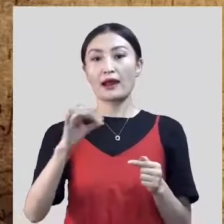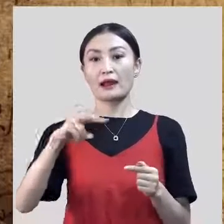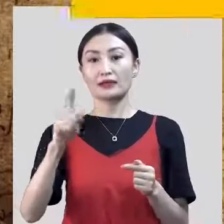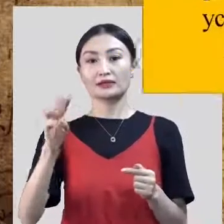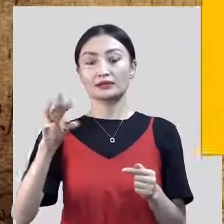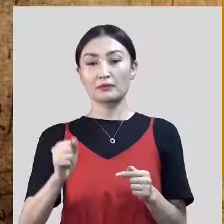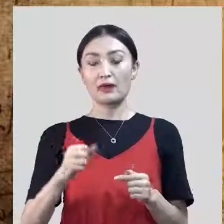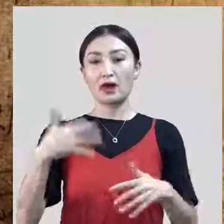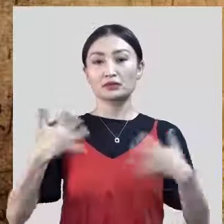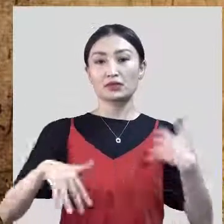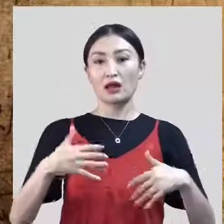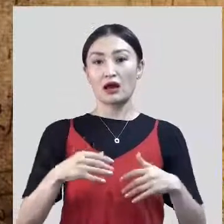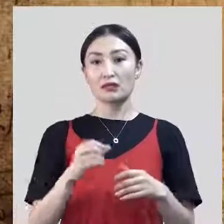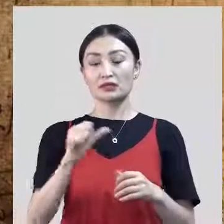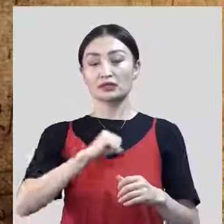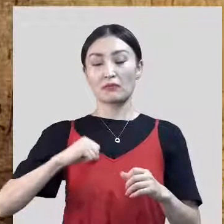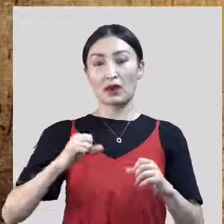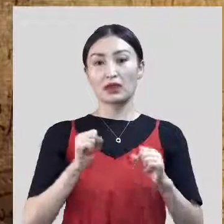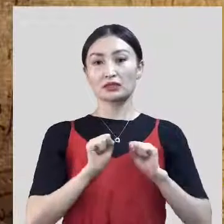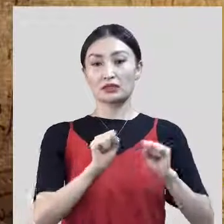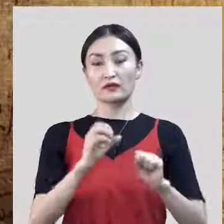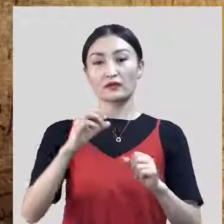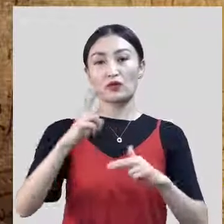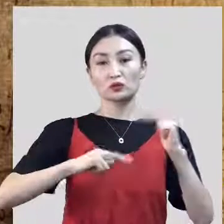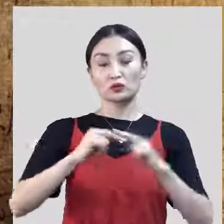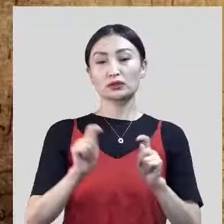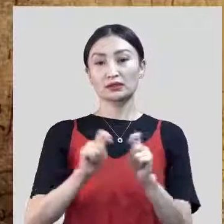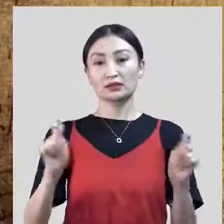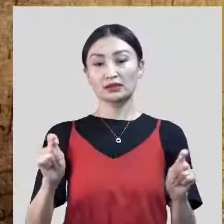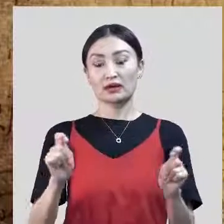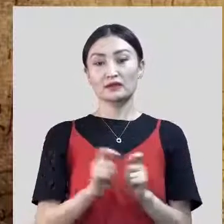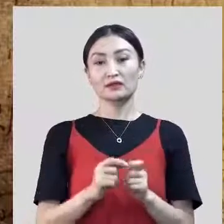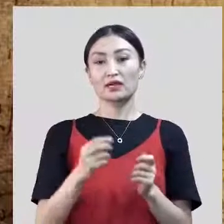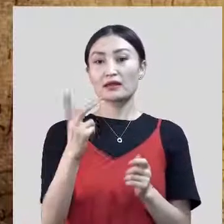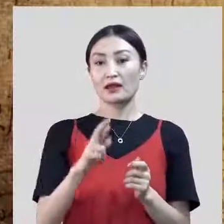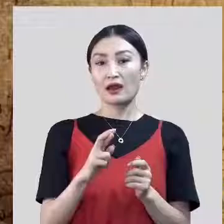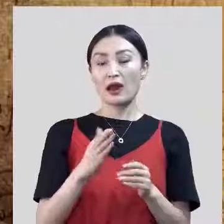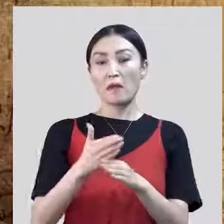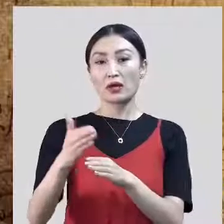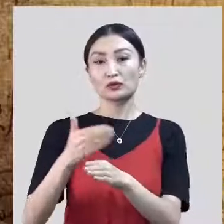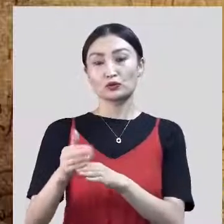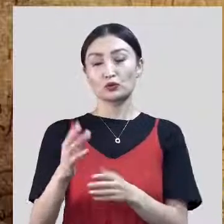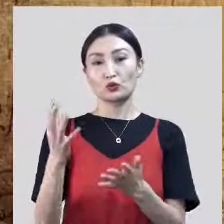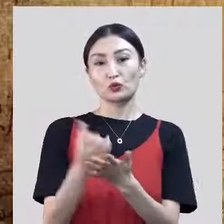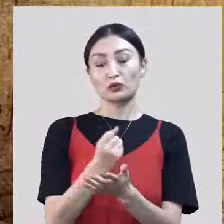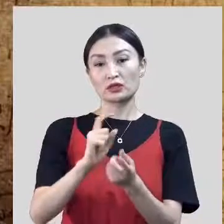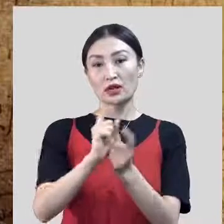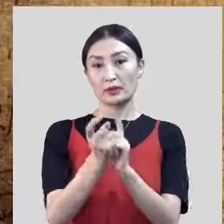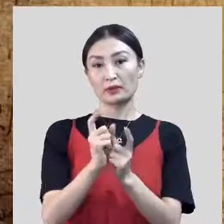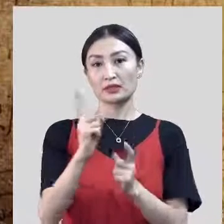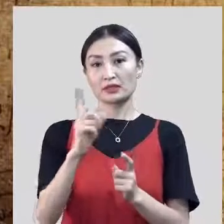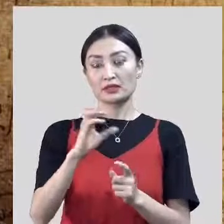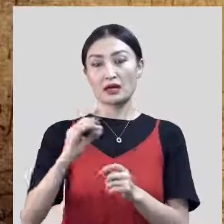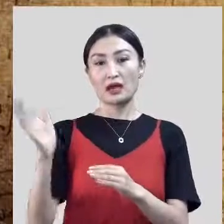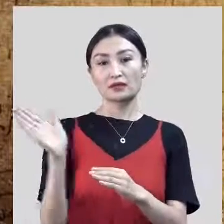расшатав ший устои самодержавного строя и создавшие предпосылки для последующей успешной борьбы за